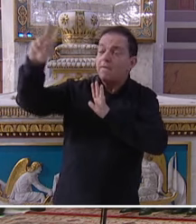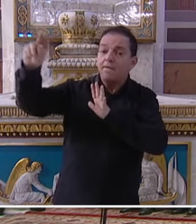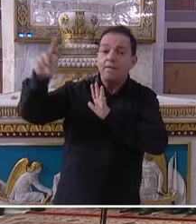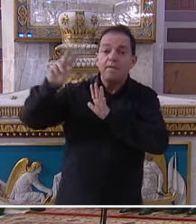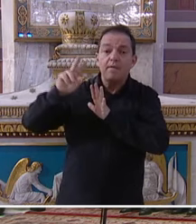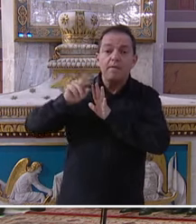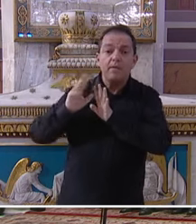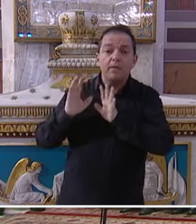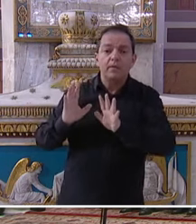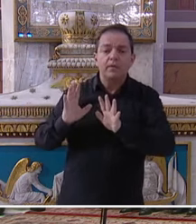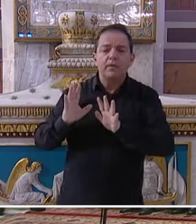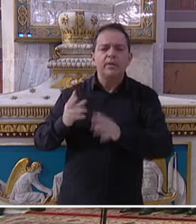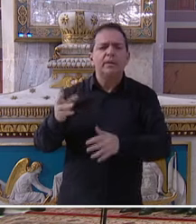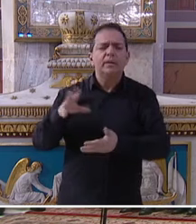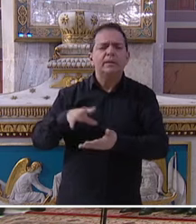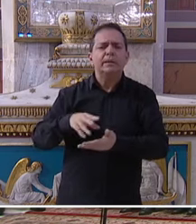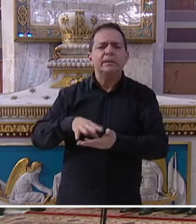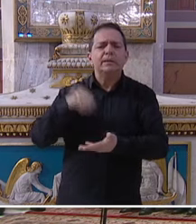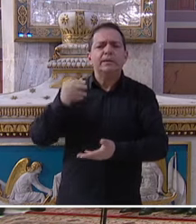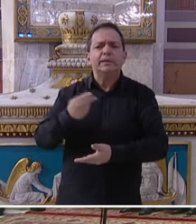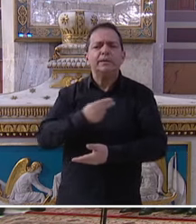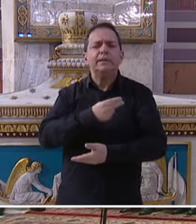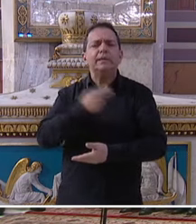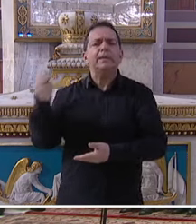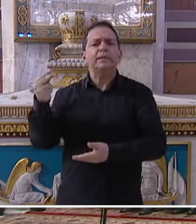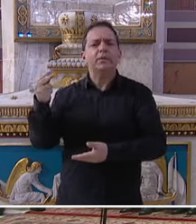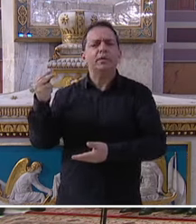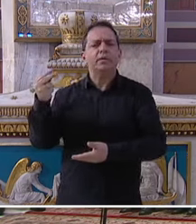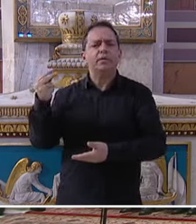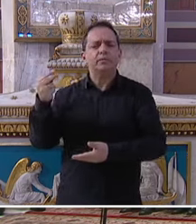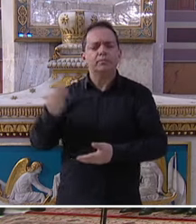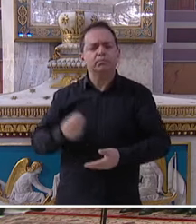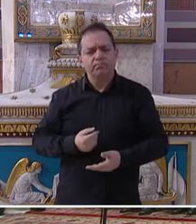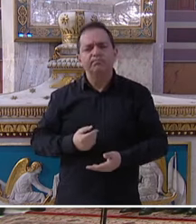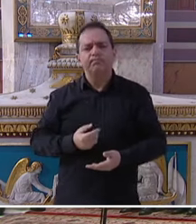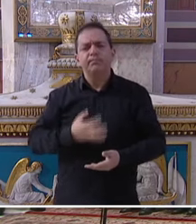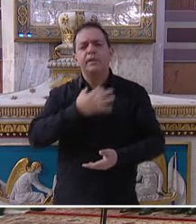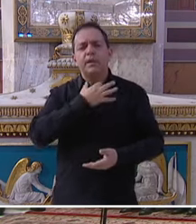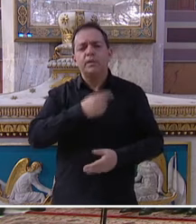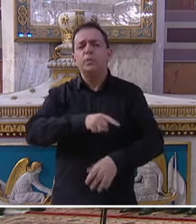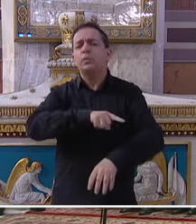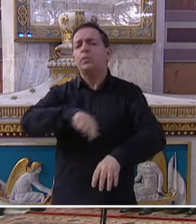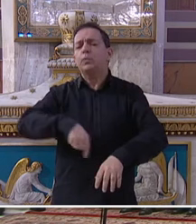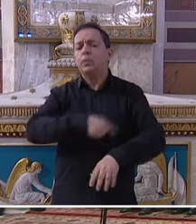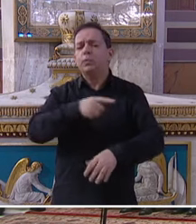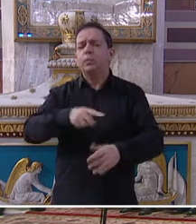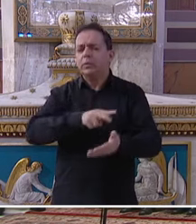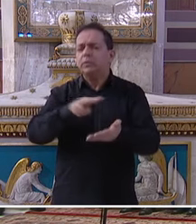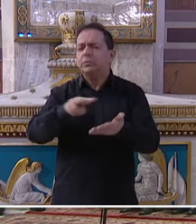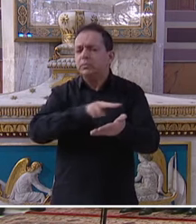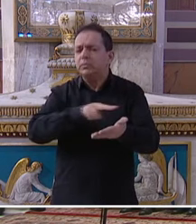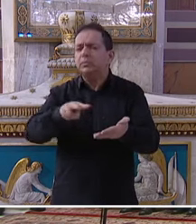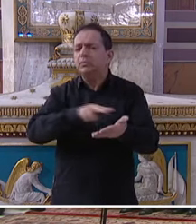Αυτό τι σημαίνει, αδελφοί μου? Θα χρειάζονταν πολλές ώρες, πολλή μελέτη και